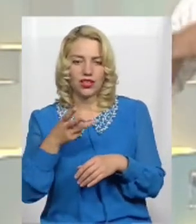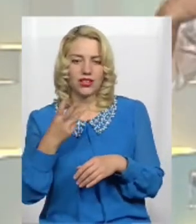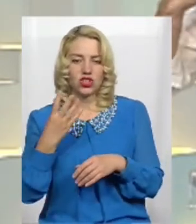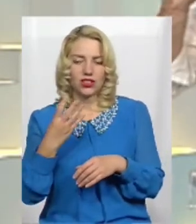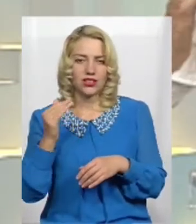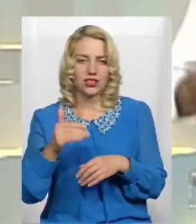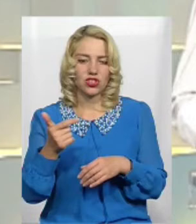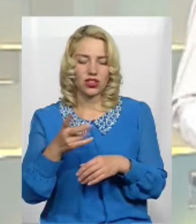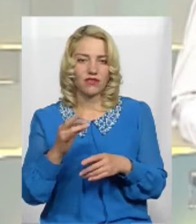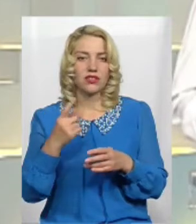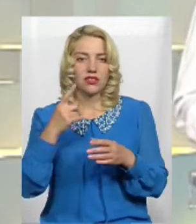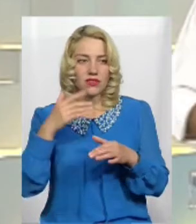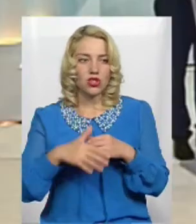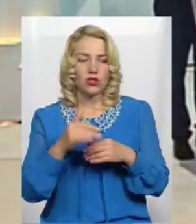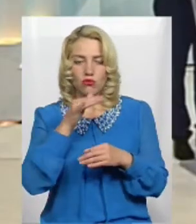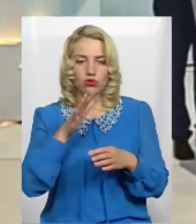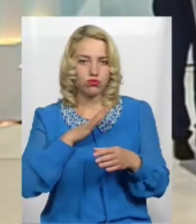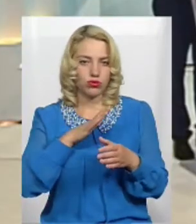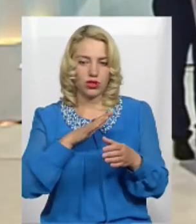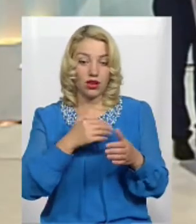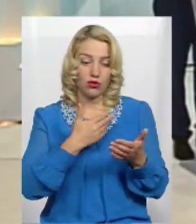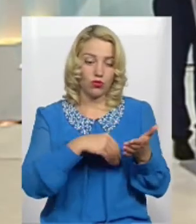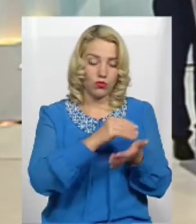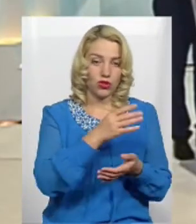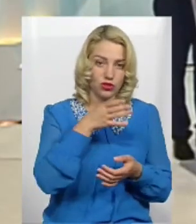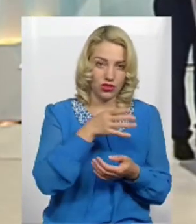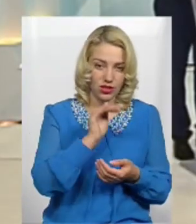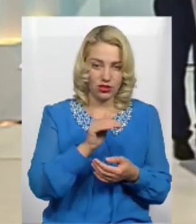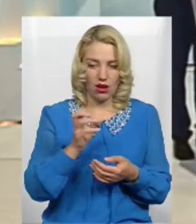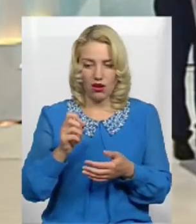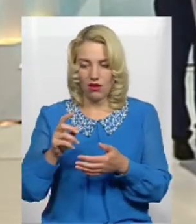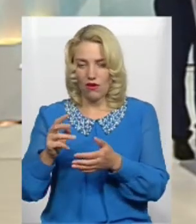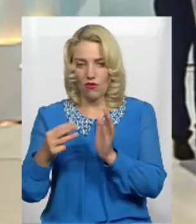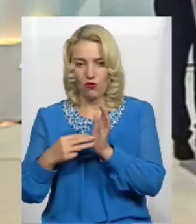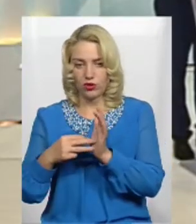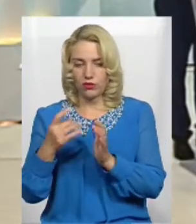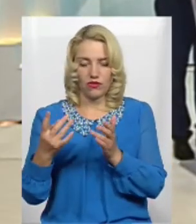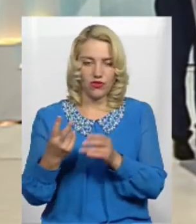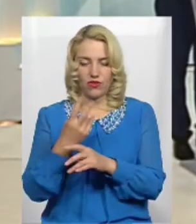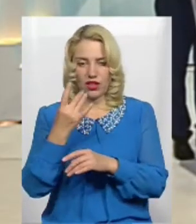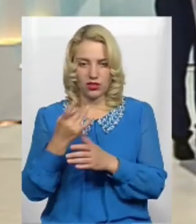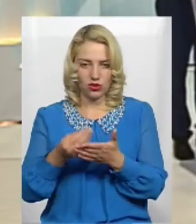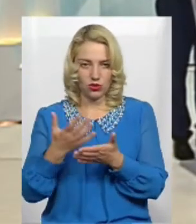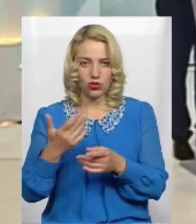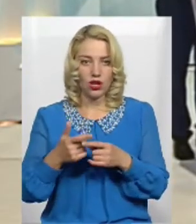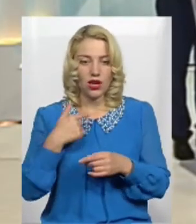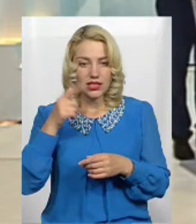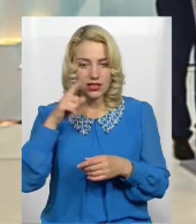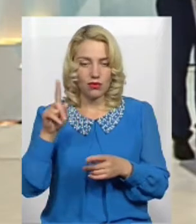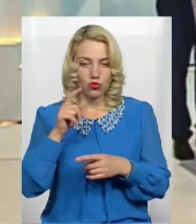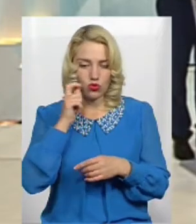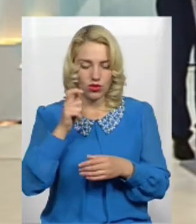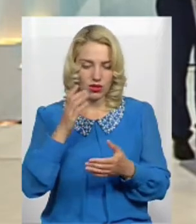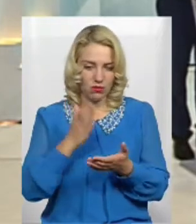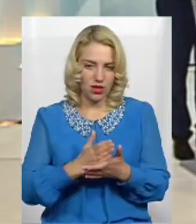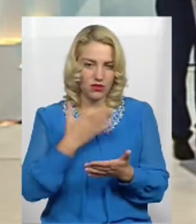гривень, то, звісно, що в два рази він не може бути для населення, тим паче, що, наскільки мені відомо, Україна теж має досить непогані